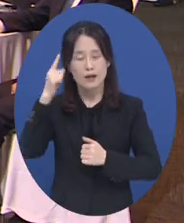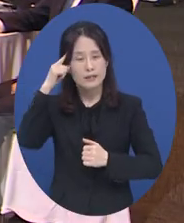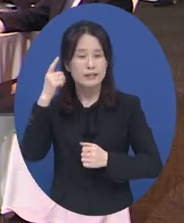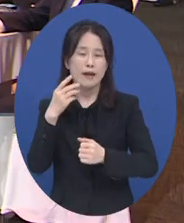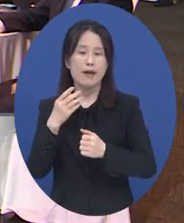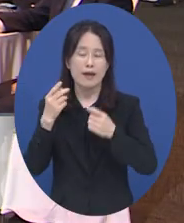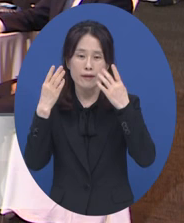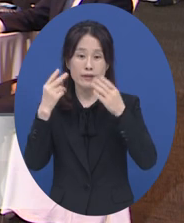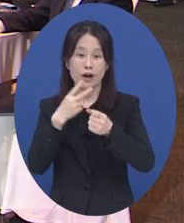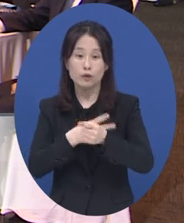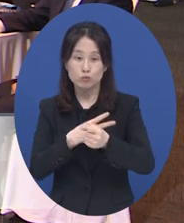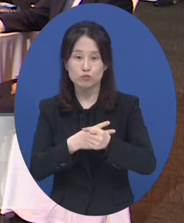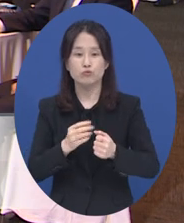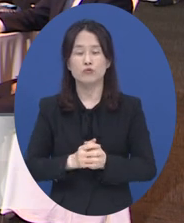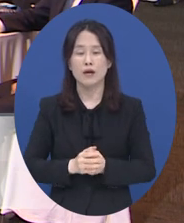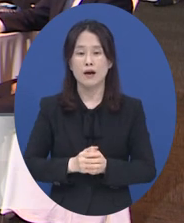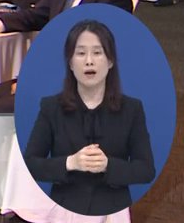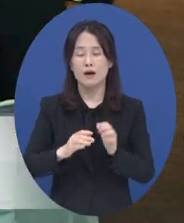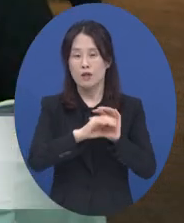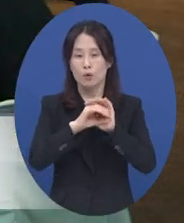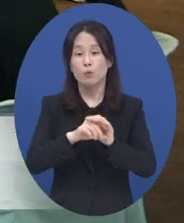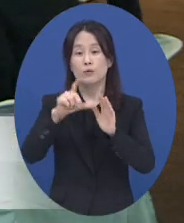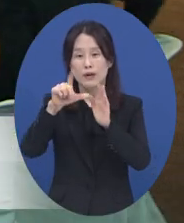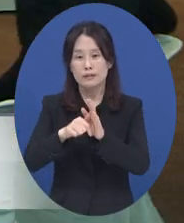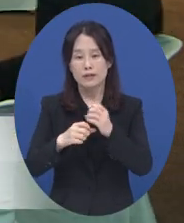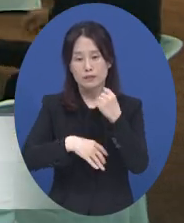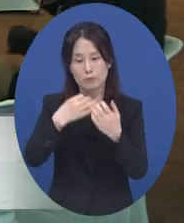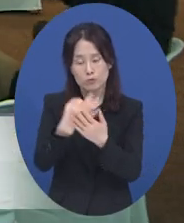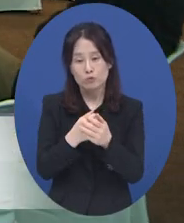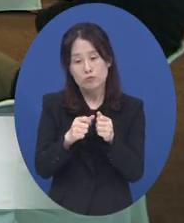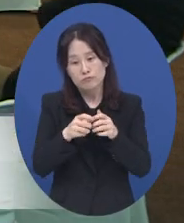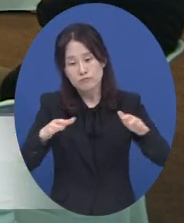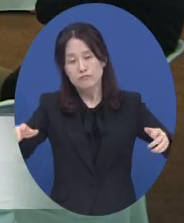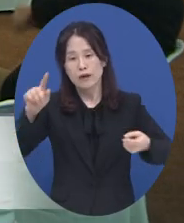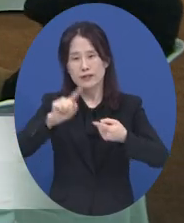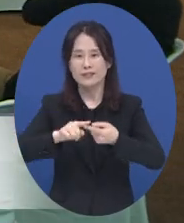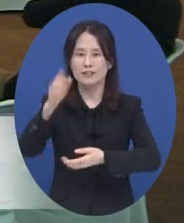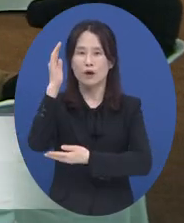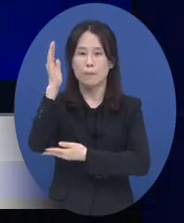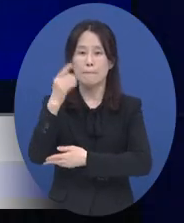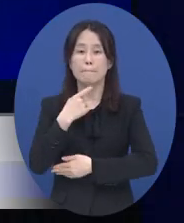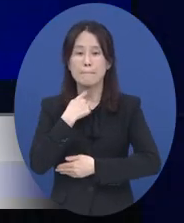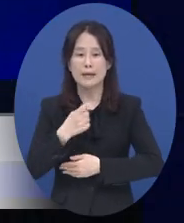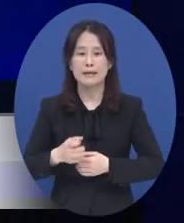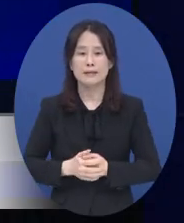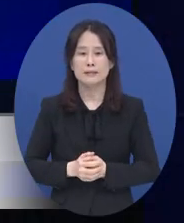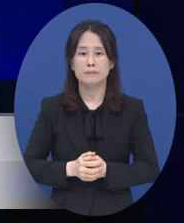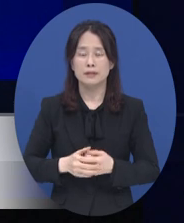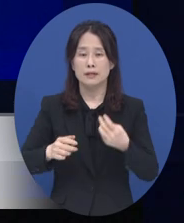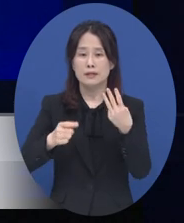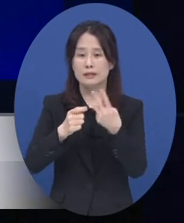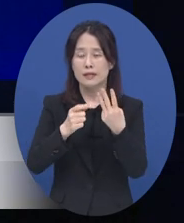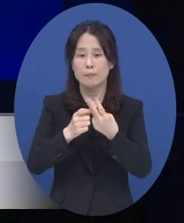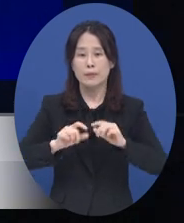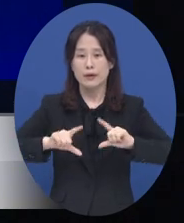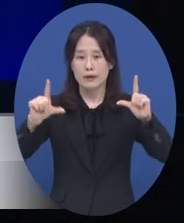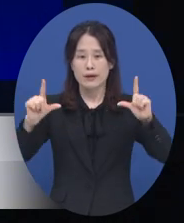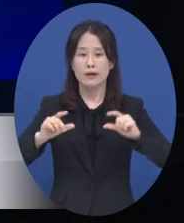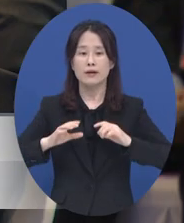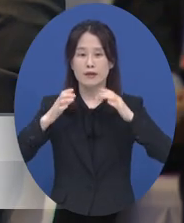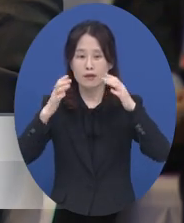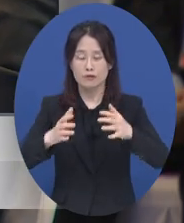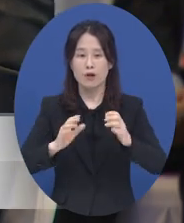mit 교수가 코로나 팬들 백씨 돼 기본소득 의 박살 주제로 기조연설을 했습니다 3회째를 맞는 기본소득 국제